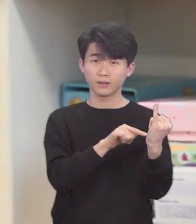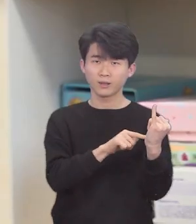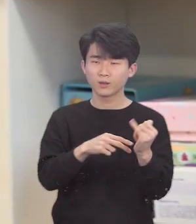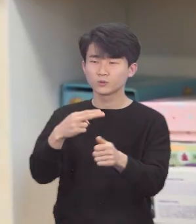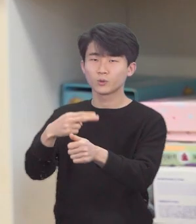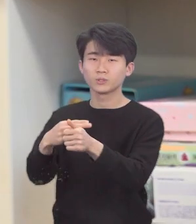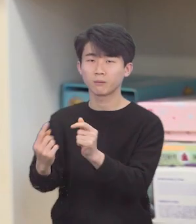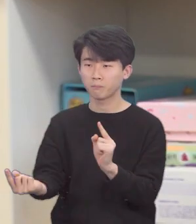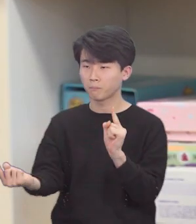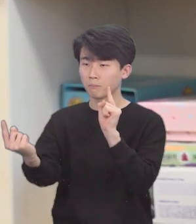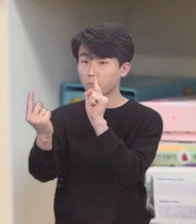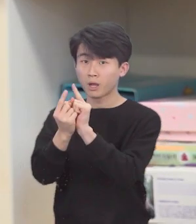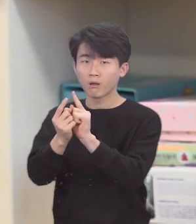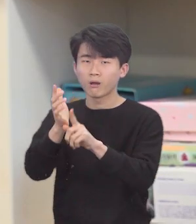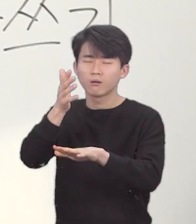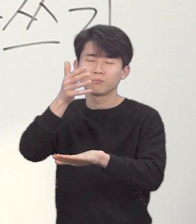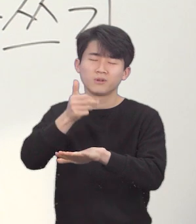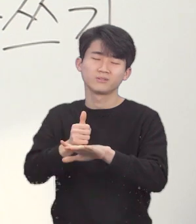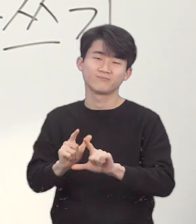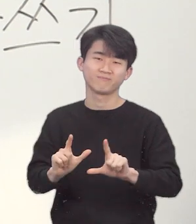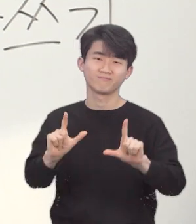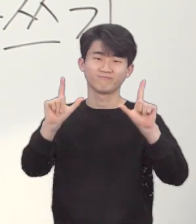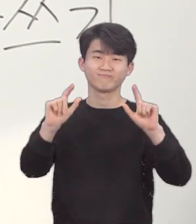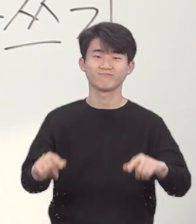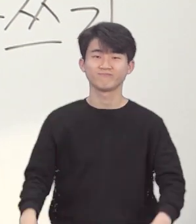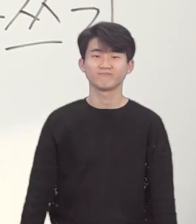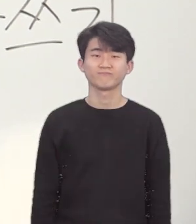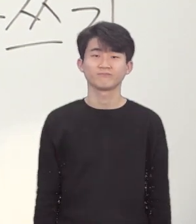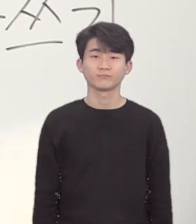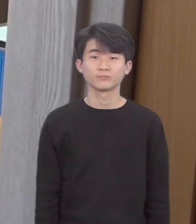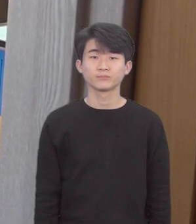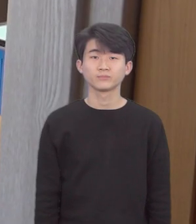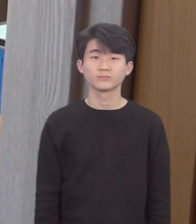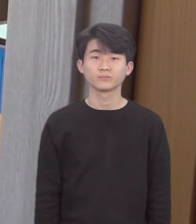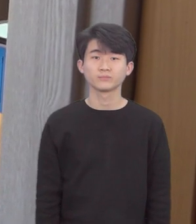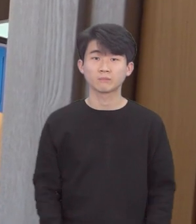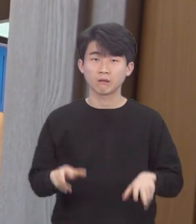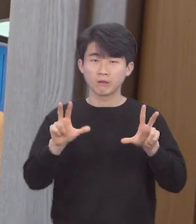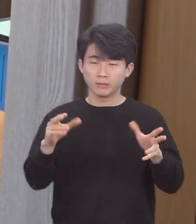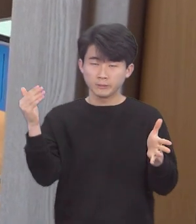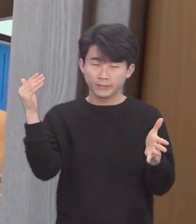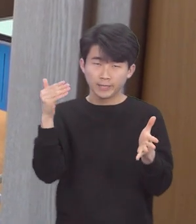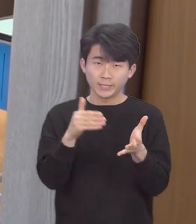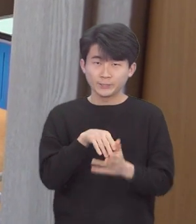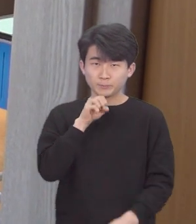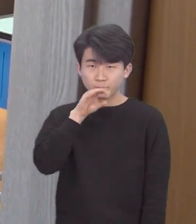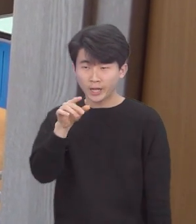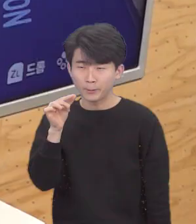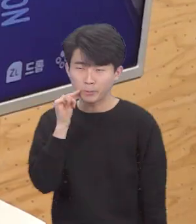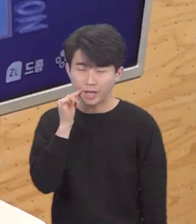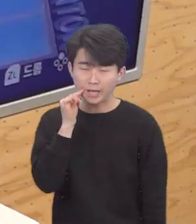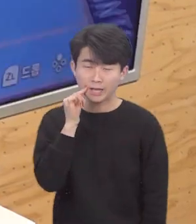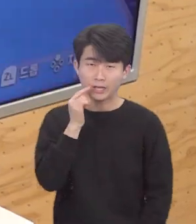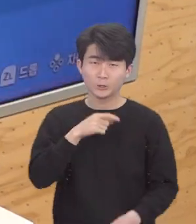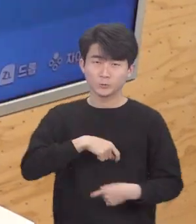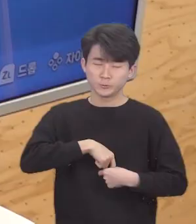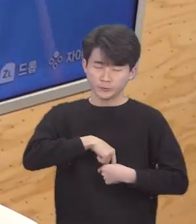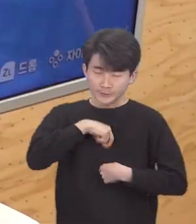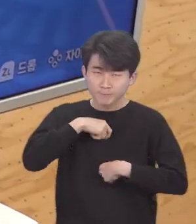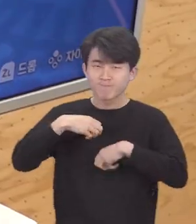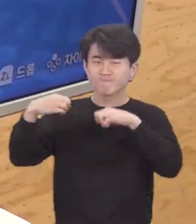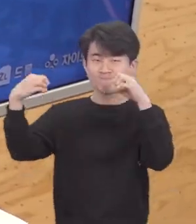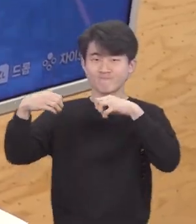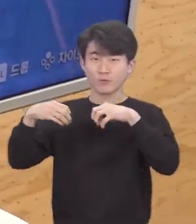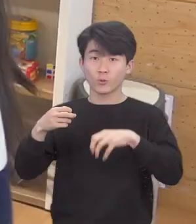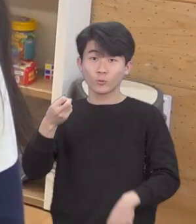이날은 아라 학생과 선생님의 마지막 수업 날입니다. 그동안 나누지 못했던 이야기도 하고 체육